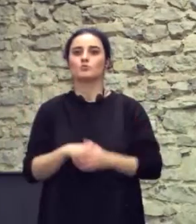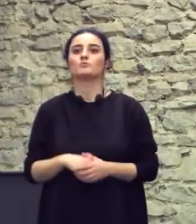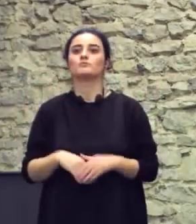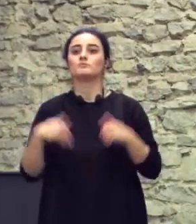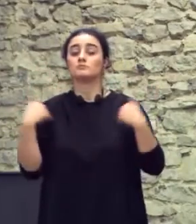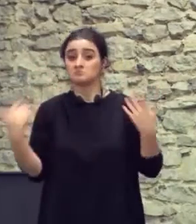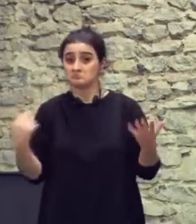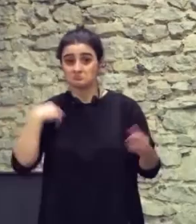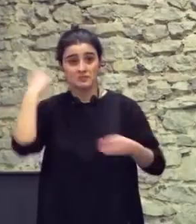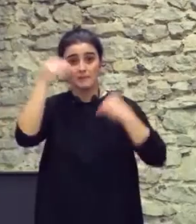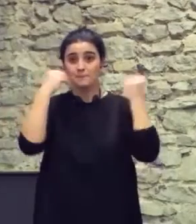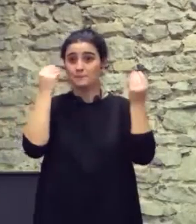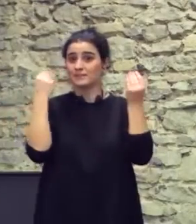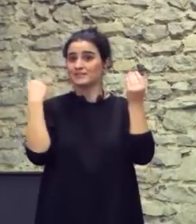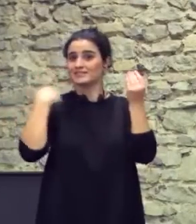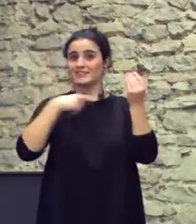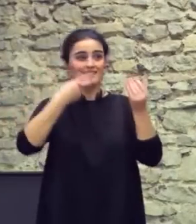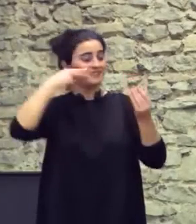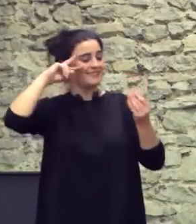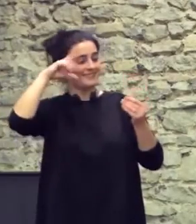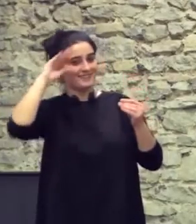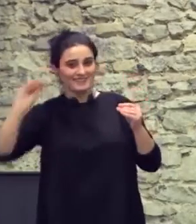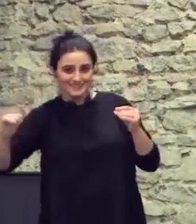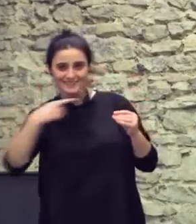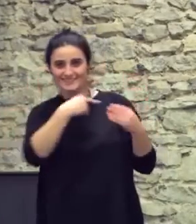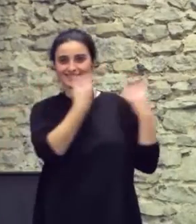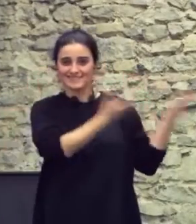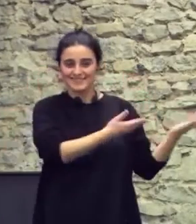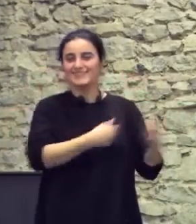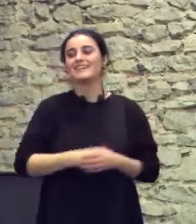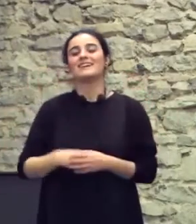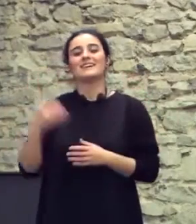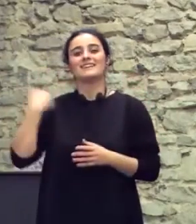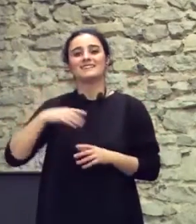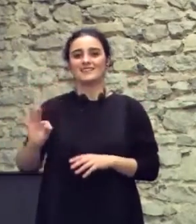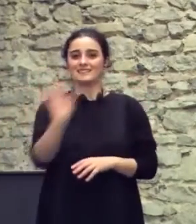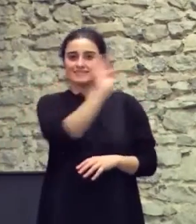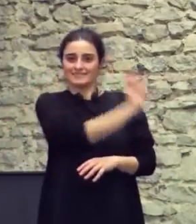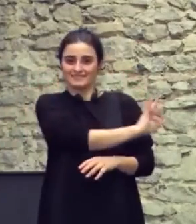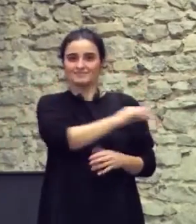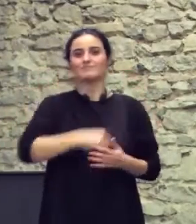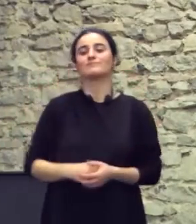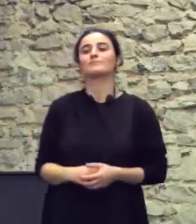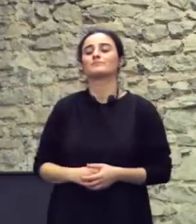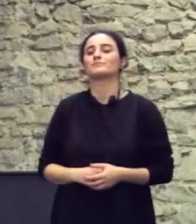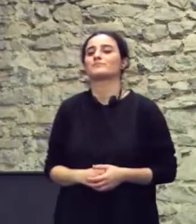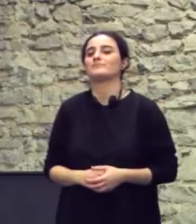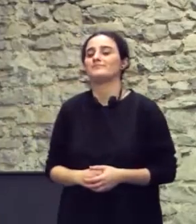Orduan, nik uste dut bera dela aditua, eta ez ni, argi da, eta berari emango diotitza.